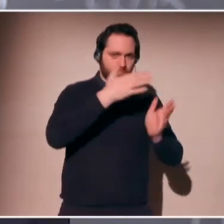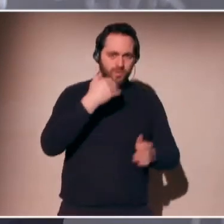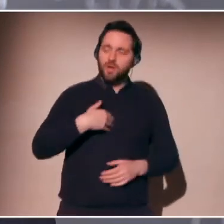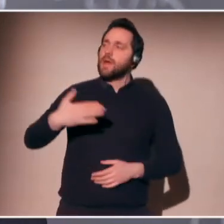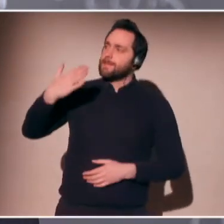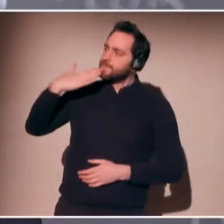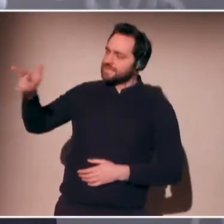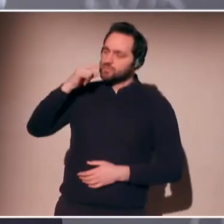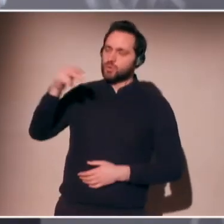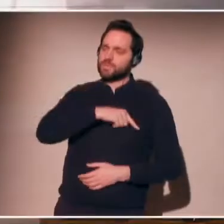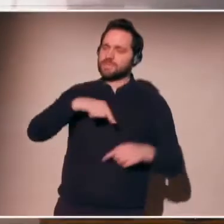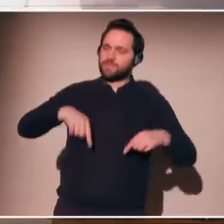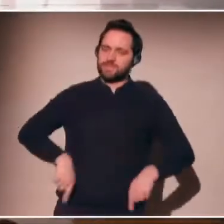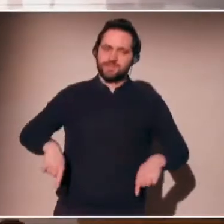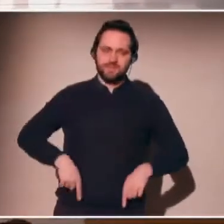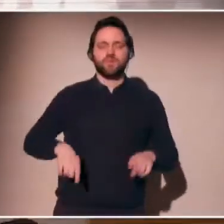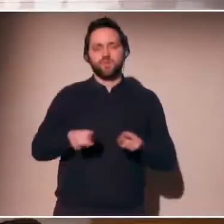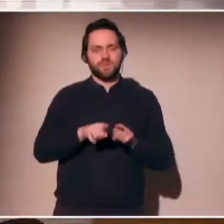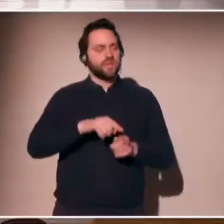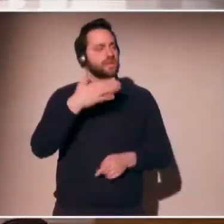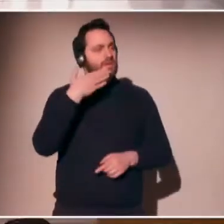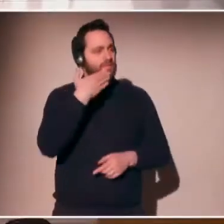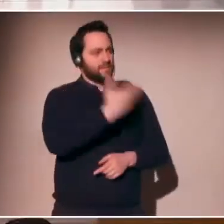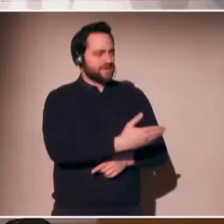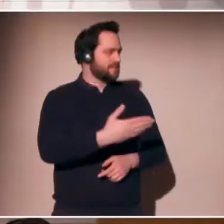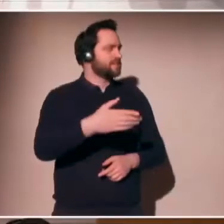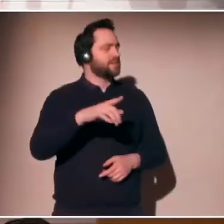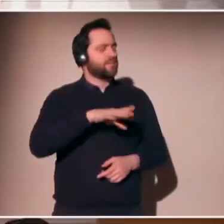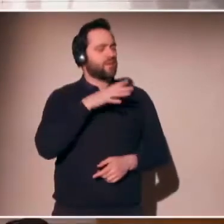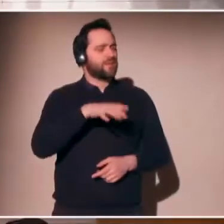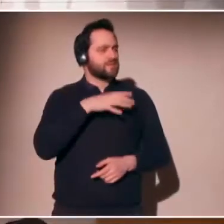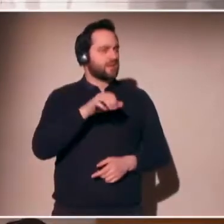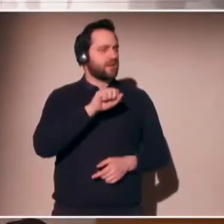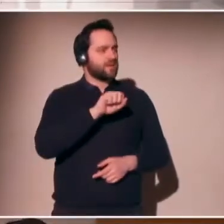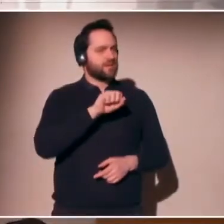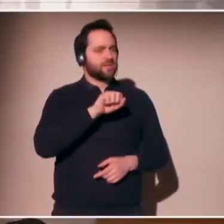Ministre. Thank you very much, Professor Sweeney. Merci, Professeur Sweeney.